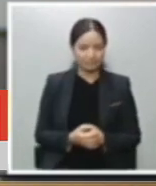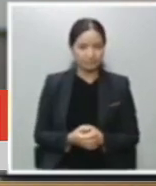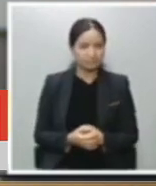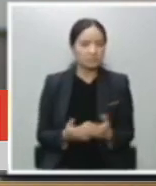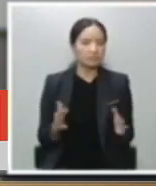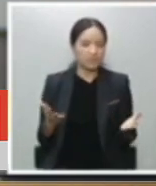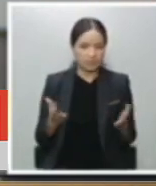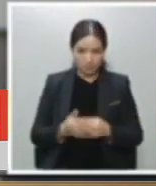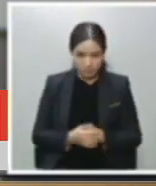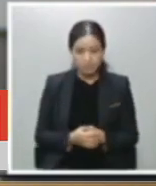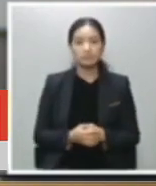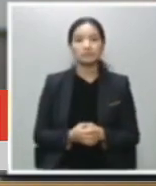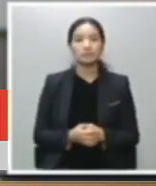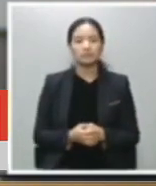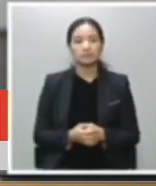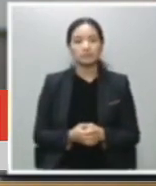ใด